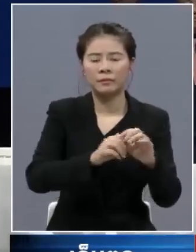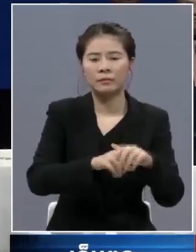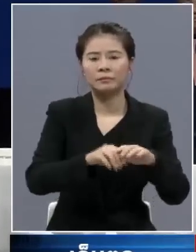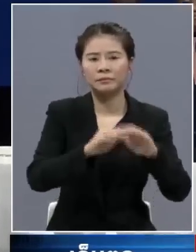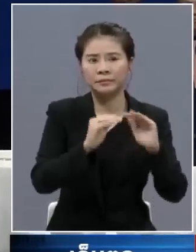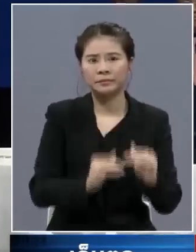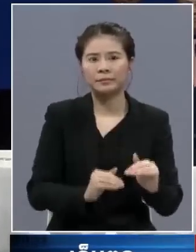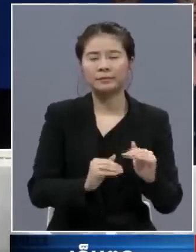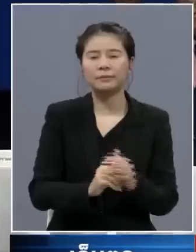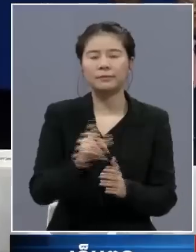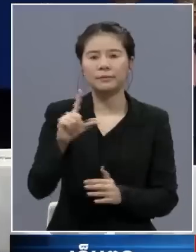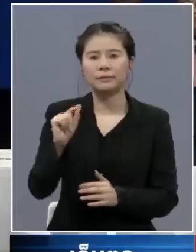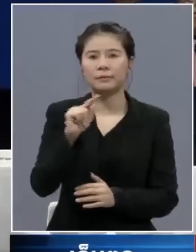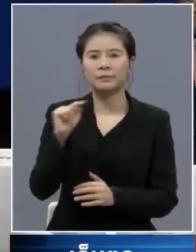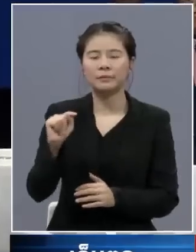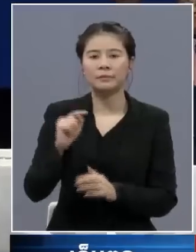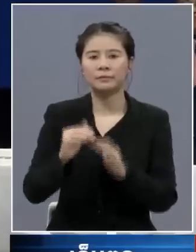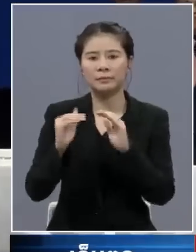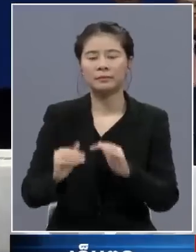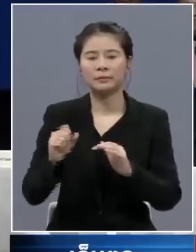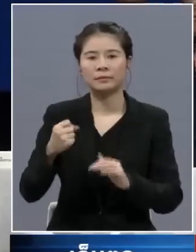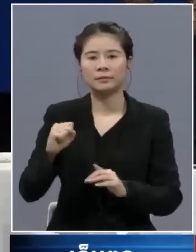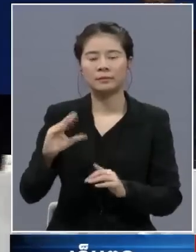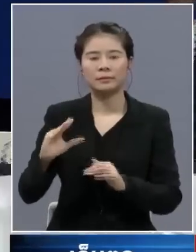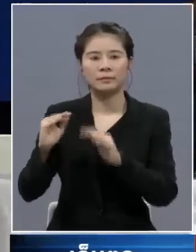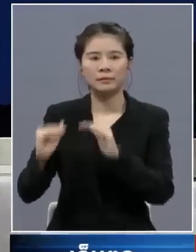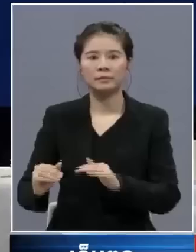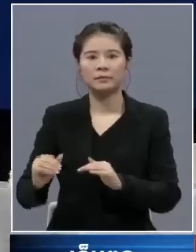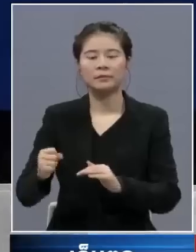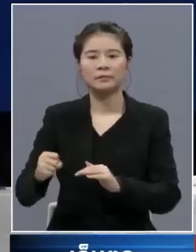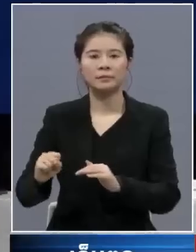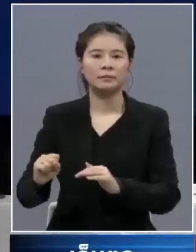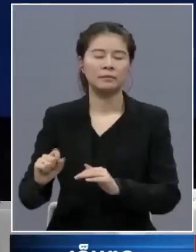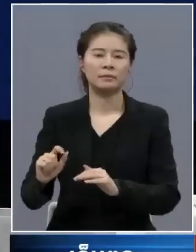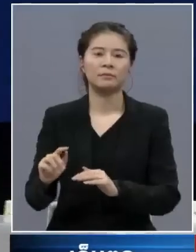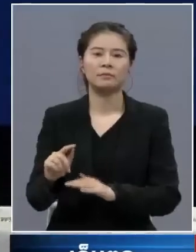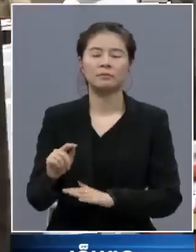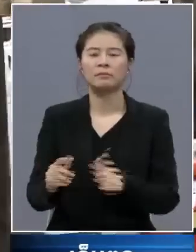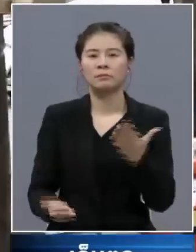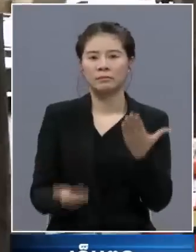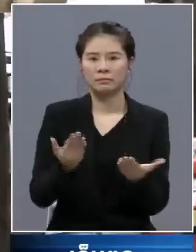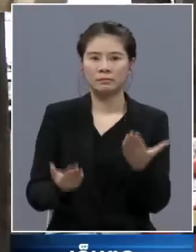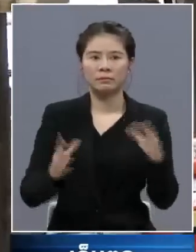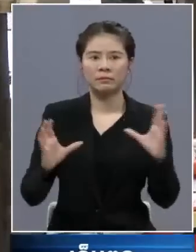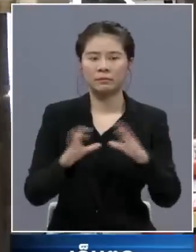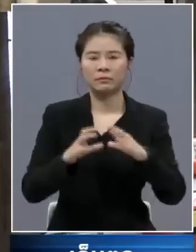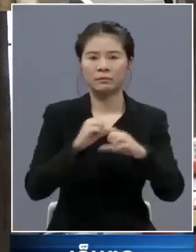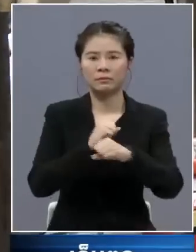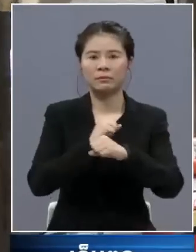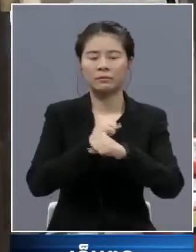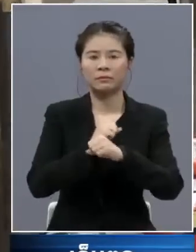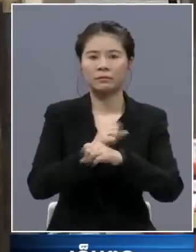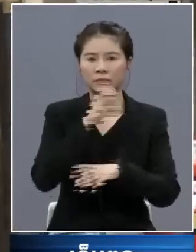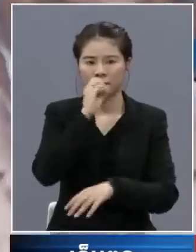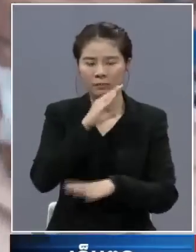าก 20% เป็น 15% จาก 15 เป็น 10% อันนี้คือภาพรวมทั้งหมดที่ทางคณะทำงานเนี่ยเขาไม่ได้บ